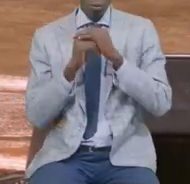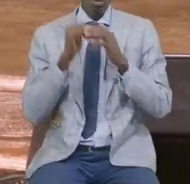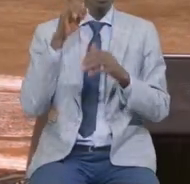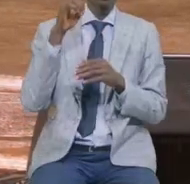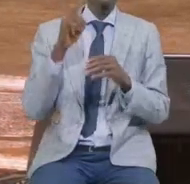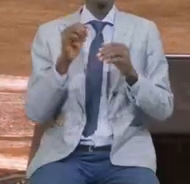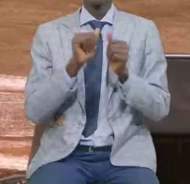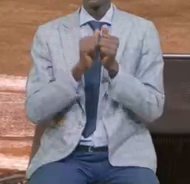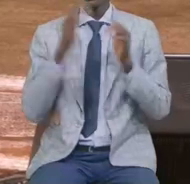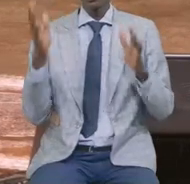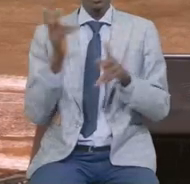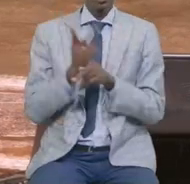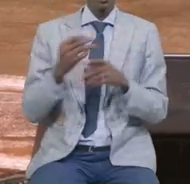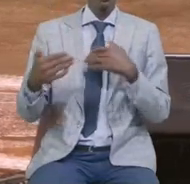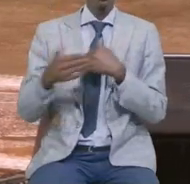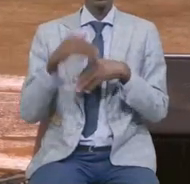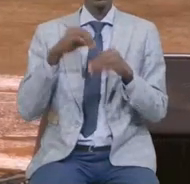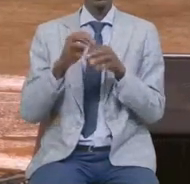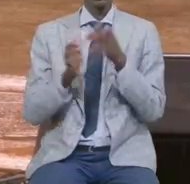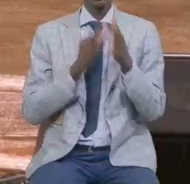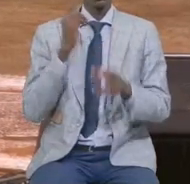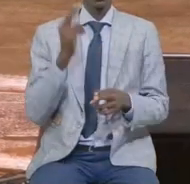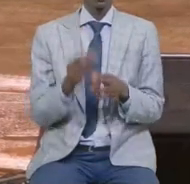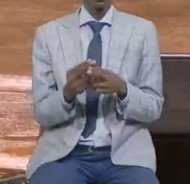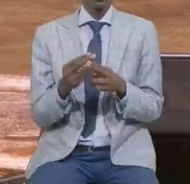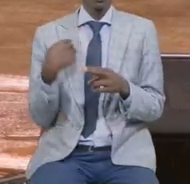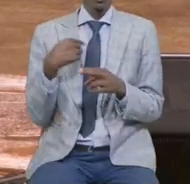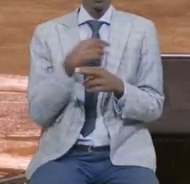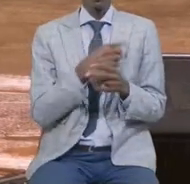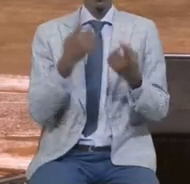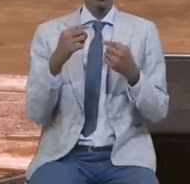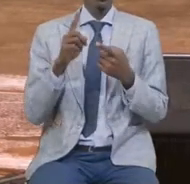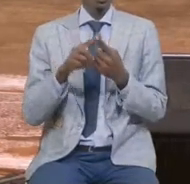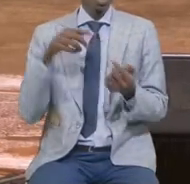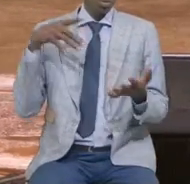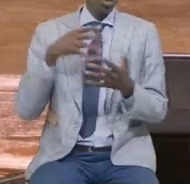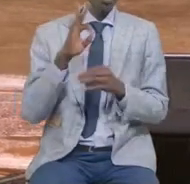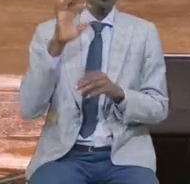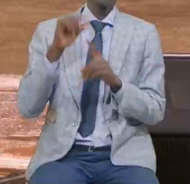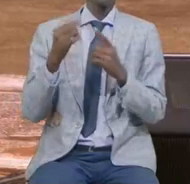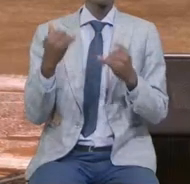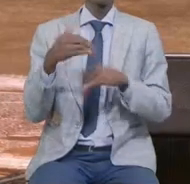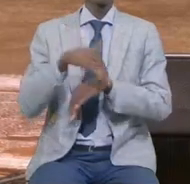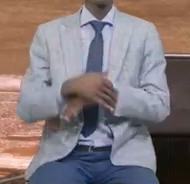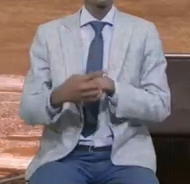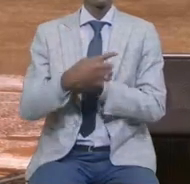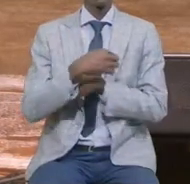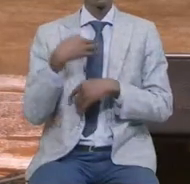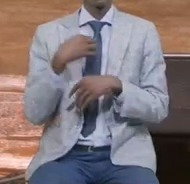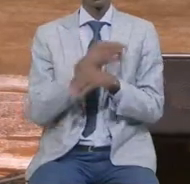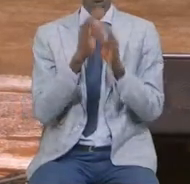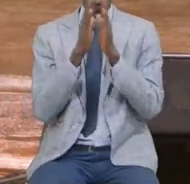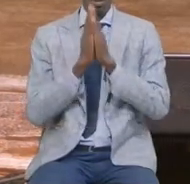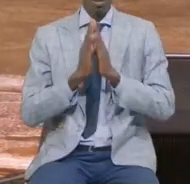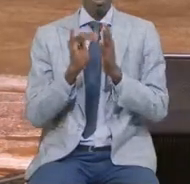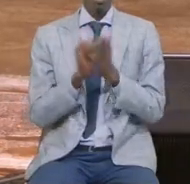sans réserve au nom de Jésus-Christ. Nous sommes venus à l'étude de la parole ce soir. Nous demandons